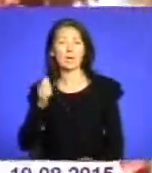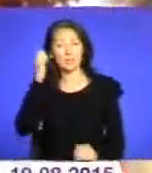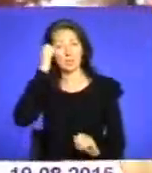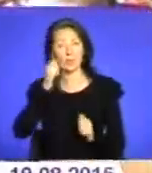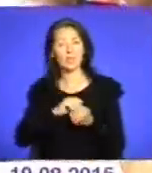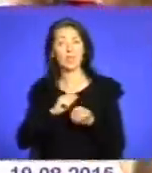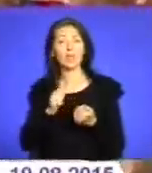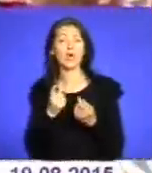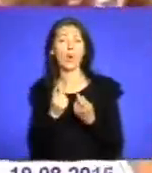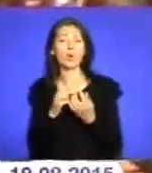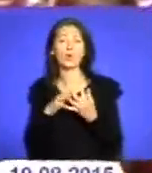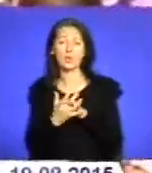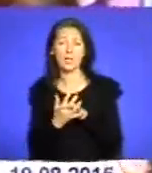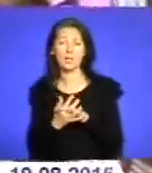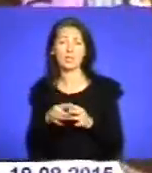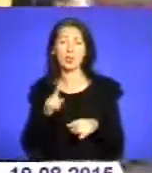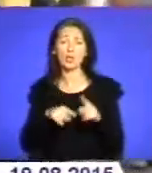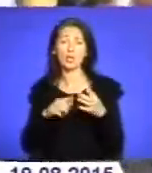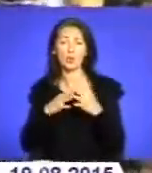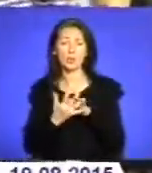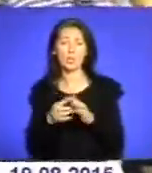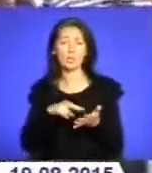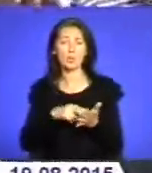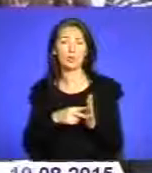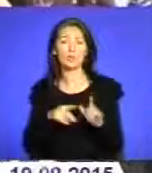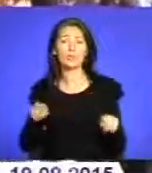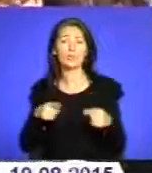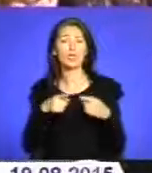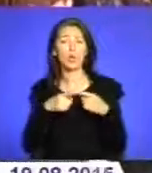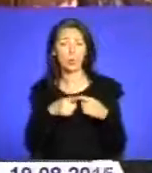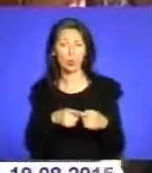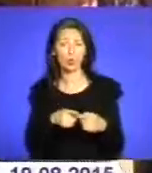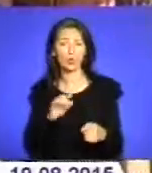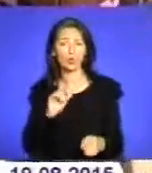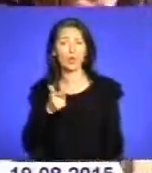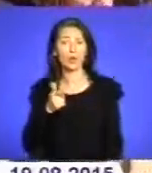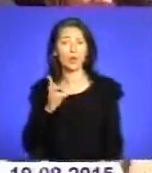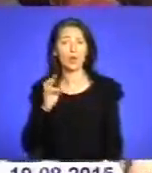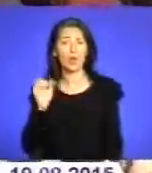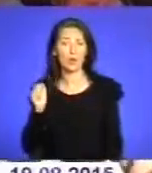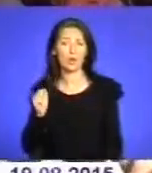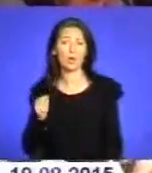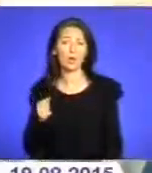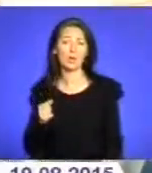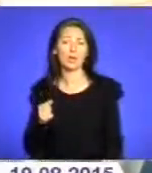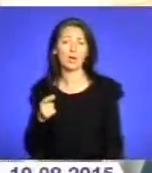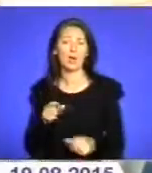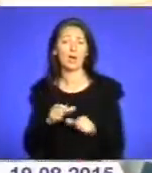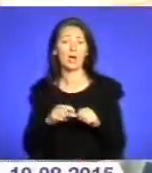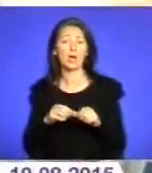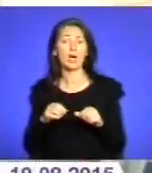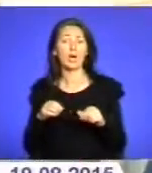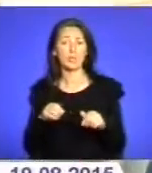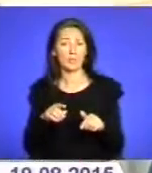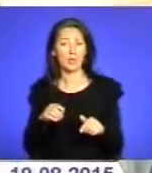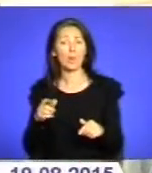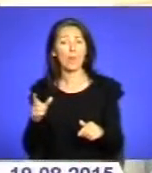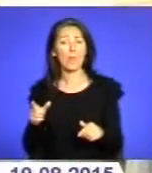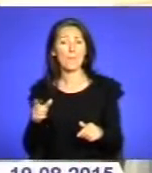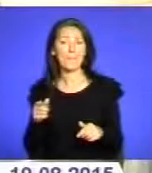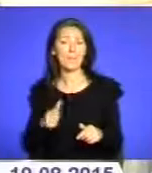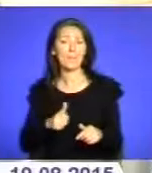планують створити куточок Ігоря Новака. Земляком пишатимуться нащадки, вірять жителі Оріховця. Це він самий перший прийшов до мене в